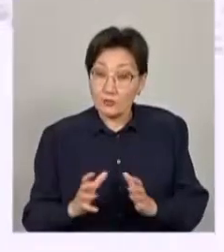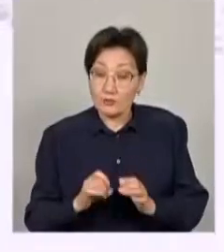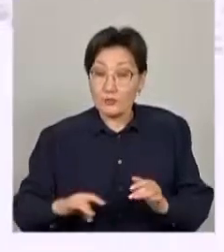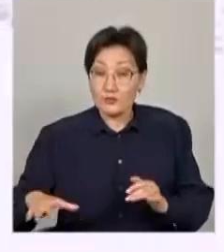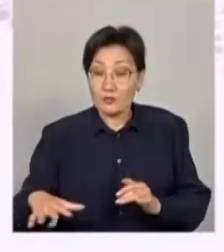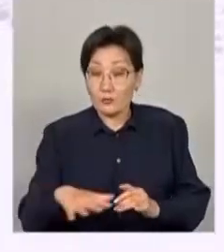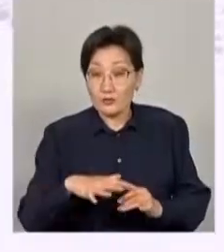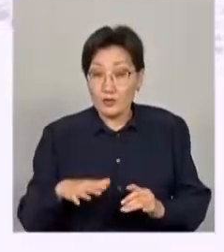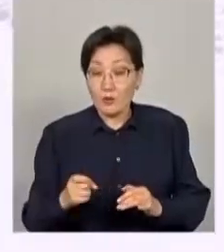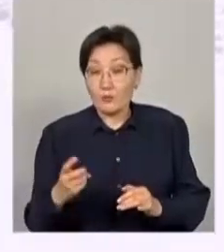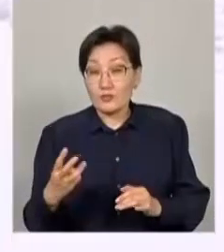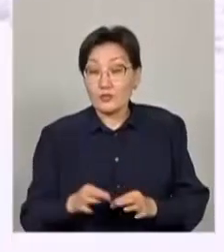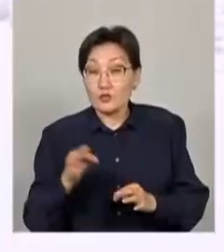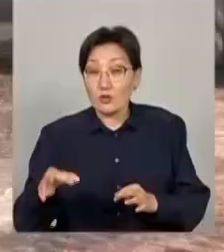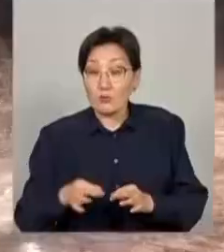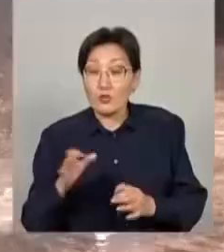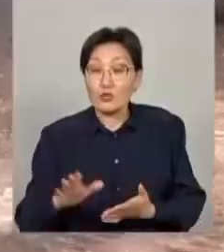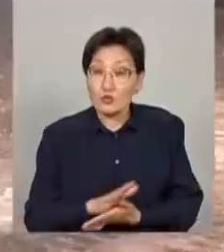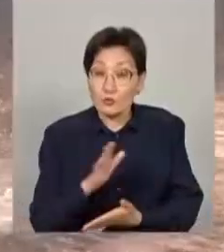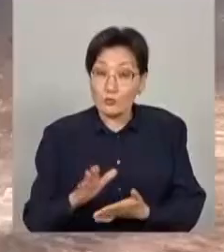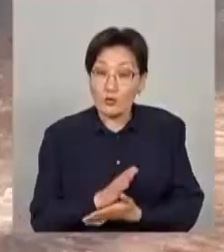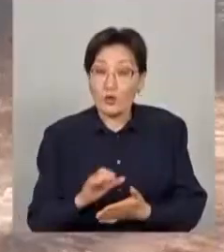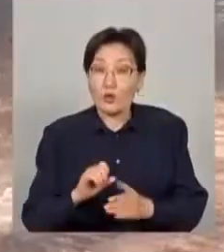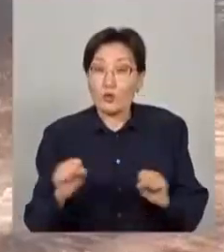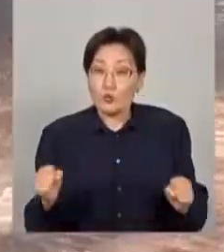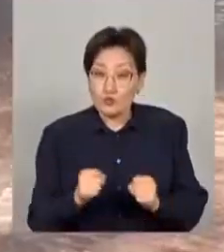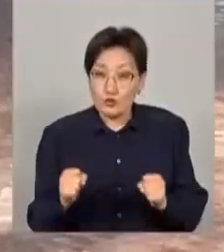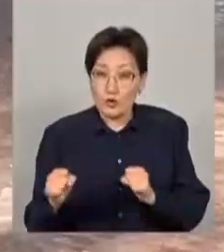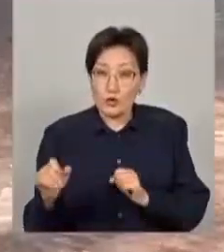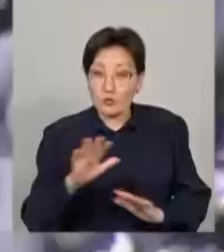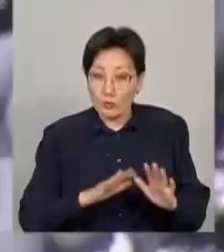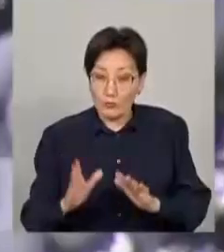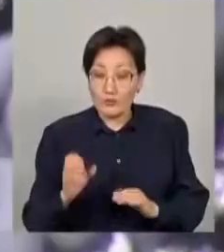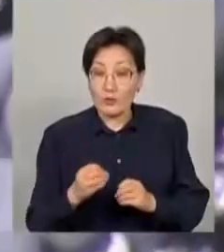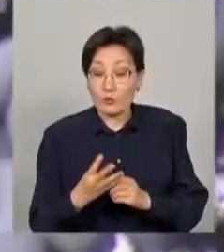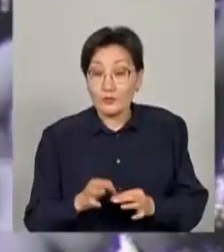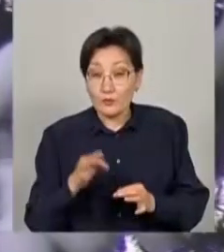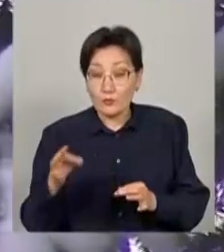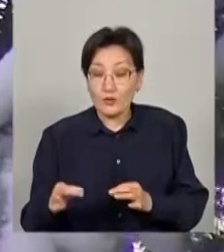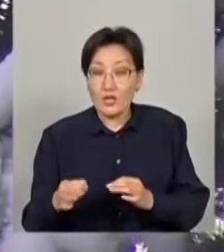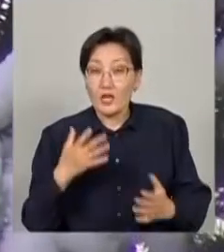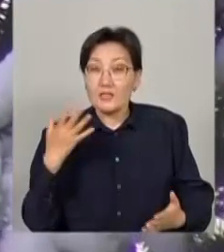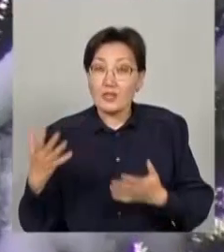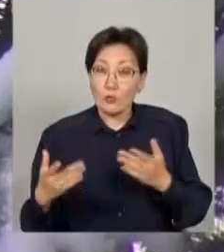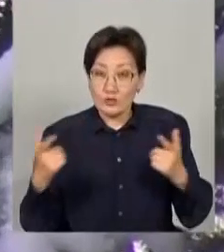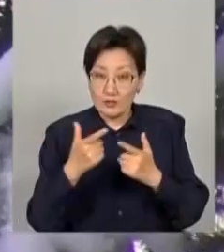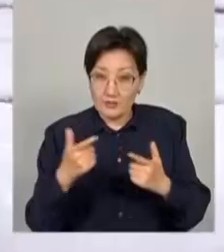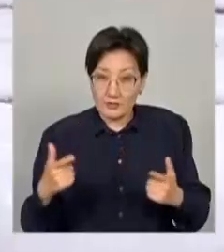республика бойынша бірнеше өңірде көктайғақ, үсік, тұман күтіліп отыр. Бүгін 14 өңірде дауылды ескерту